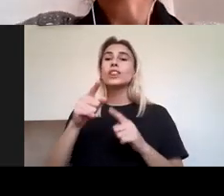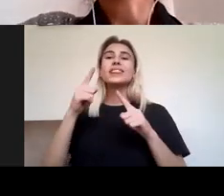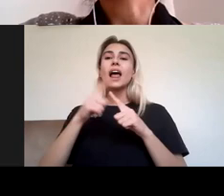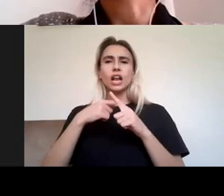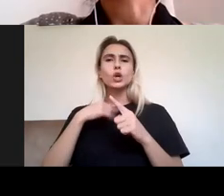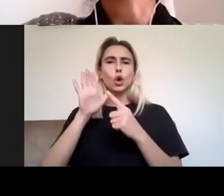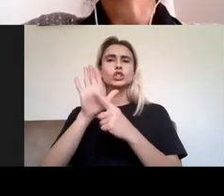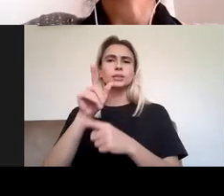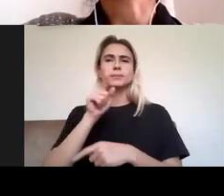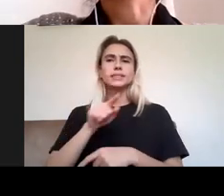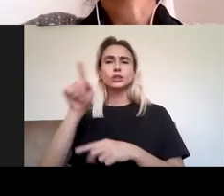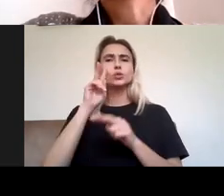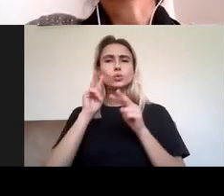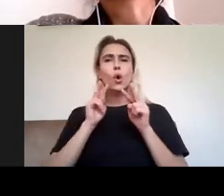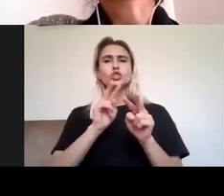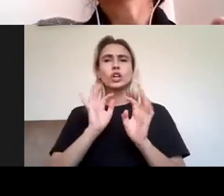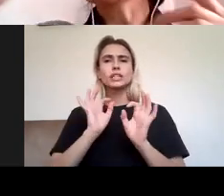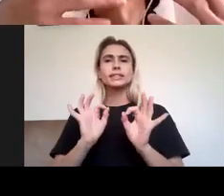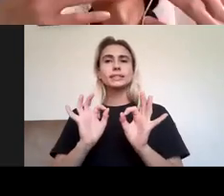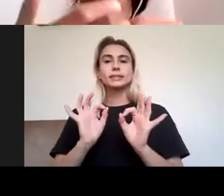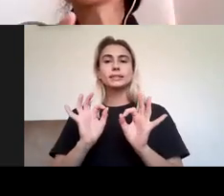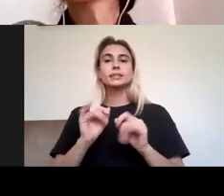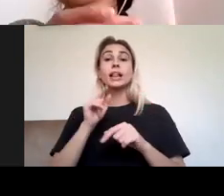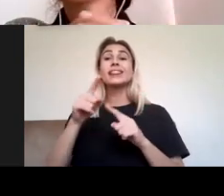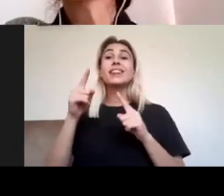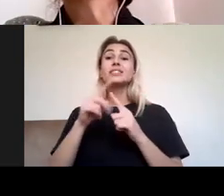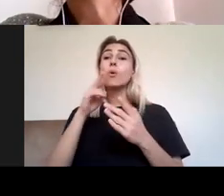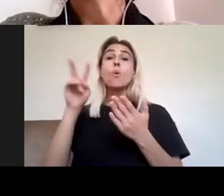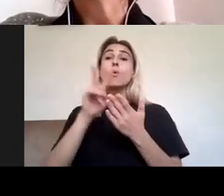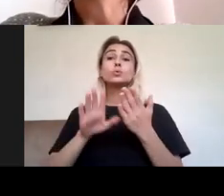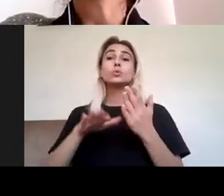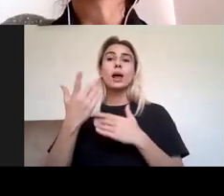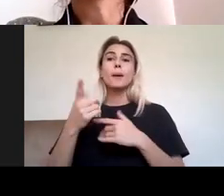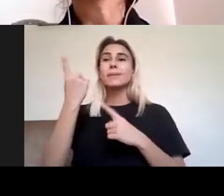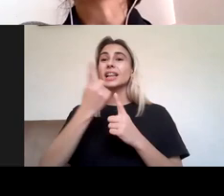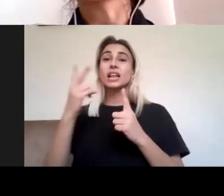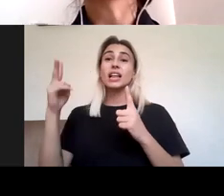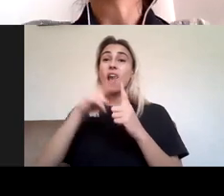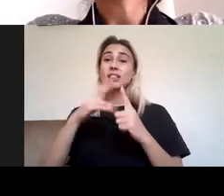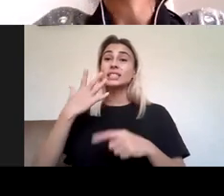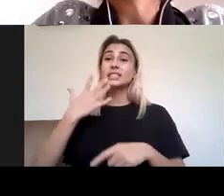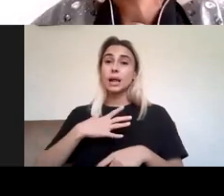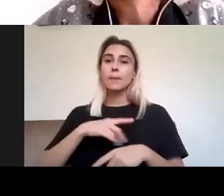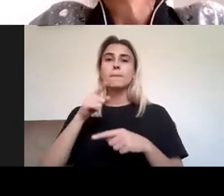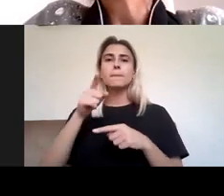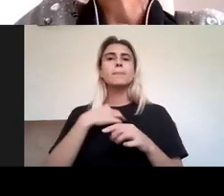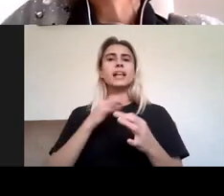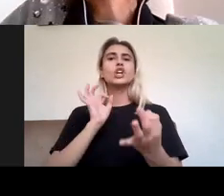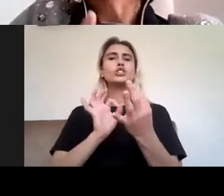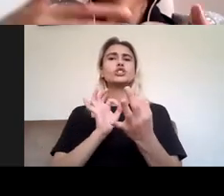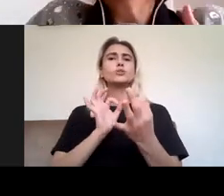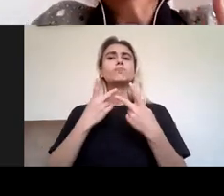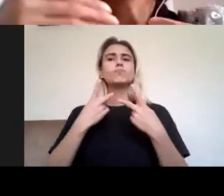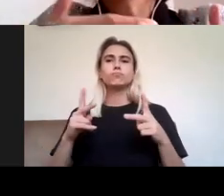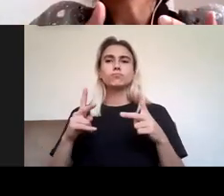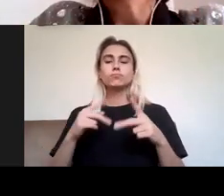göstereceğim size, zaten göreceksiniz ama taslağı okuduktan sonra eğer bir katkınız olsun isterseniz benimle de iletişime geçebilirsiniz.